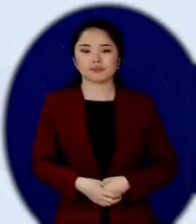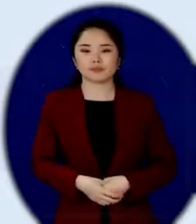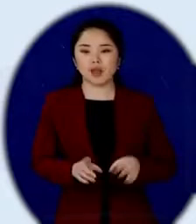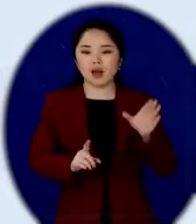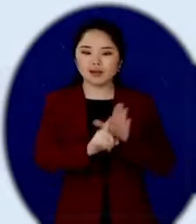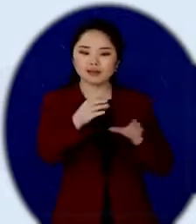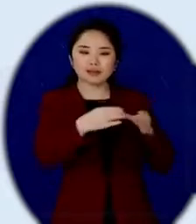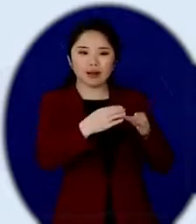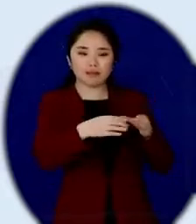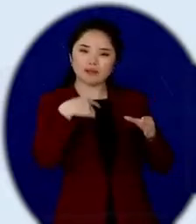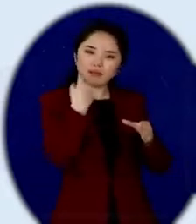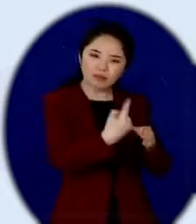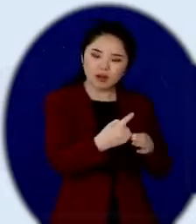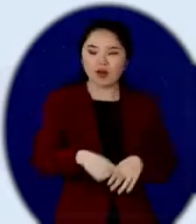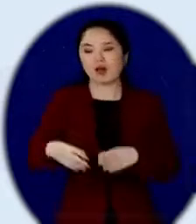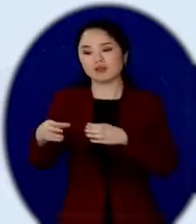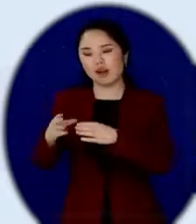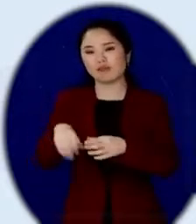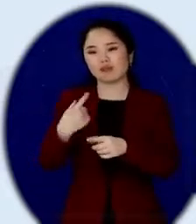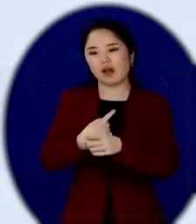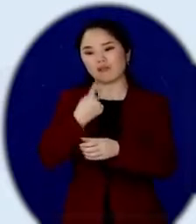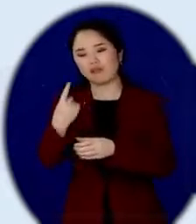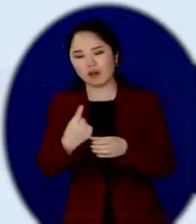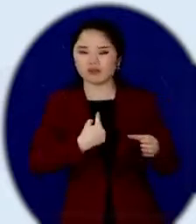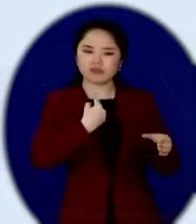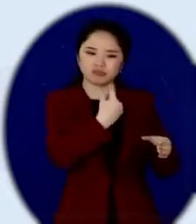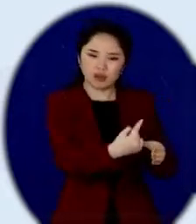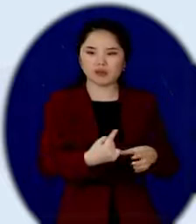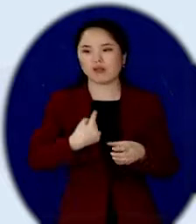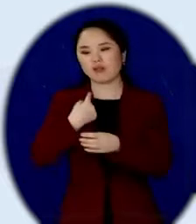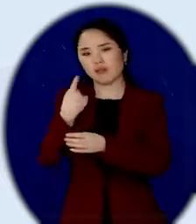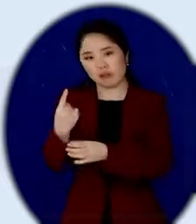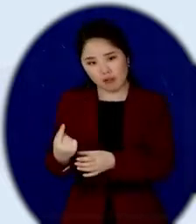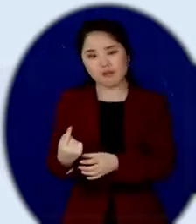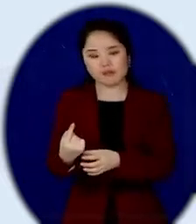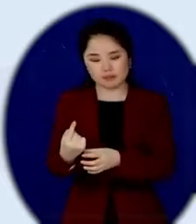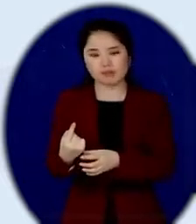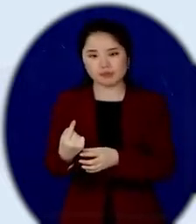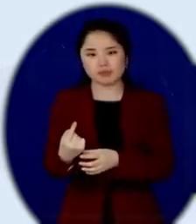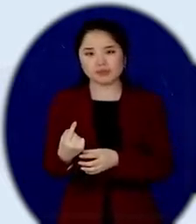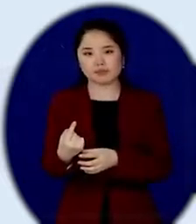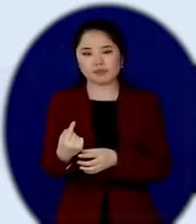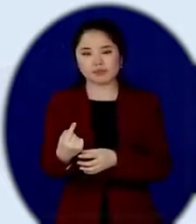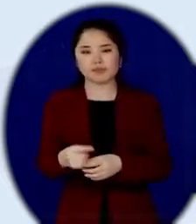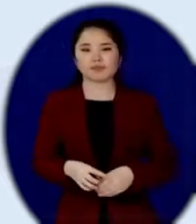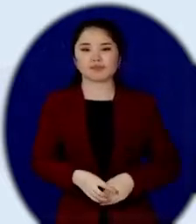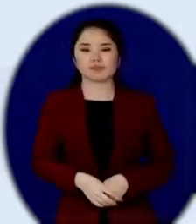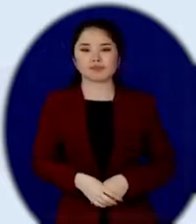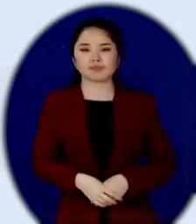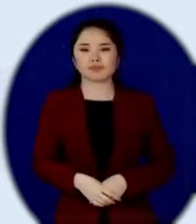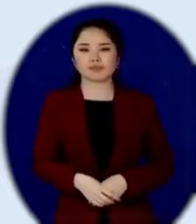Эхний савнд 1 харандаа хэлээ, дараагийн савнд 1, эхний савнд дахиад 1 харандаа, дараагийн савнд 1 харандаа